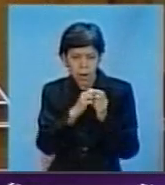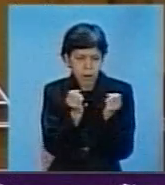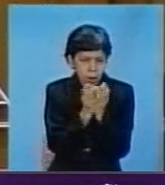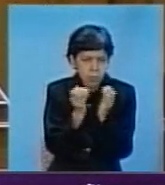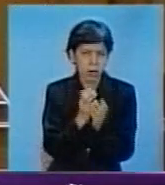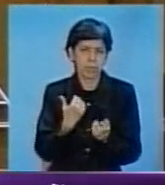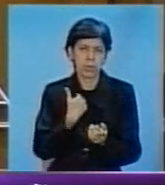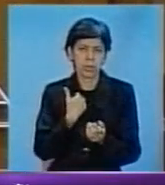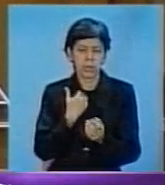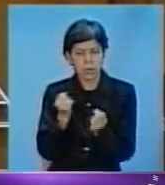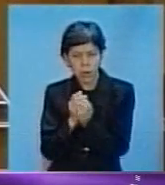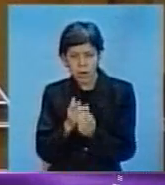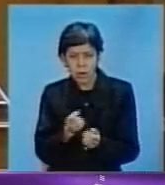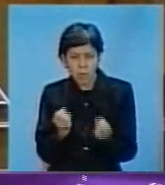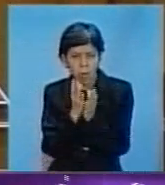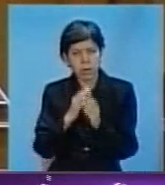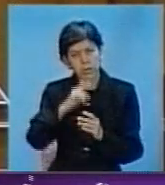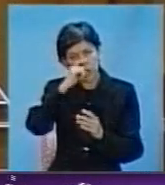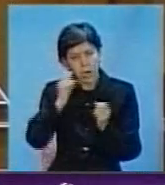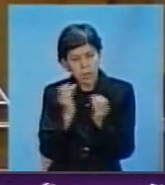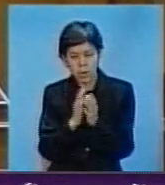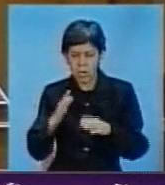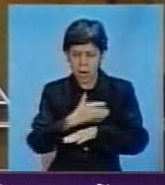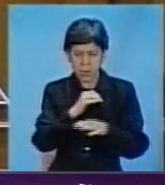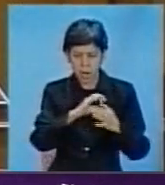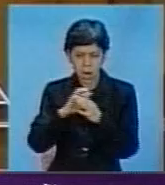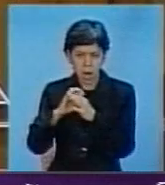การร้ายซึ่งมาเกี่ยวข้องกับกระบวนการทางการเมือง